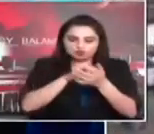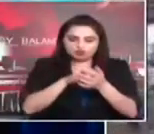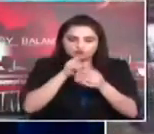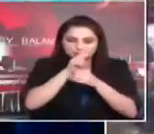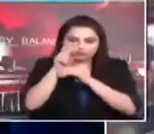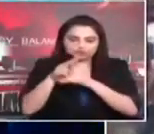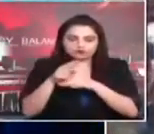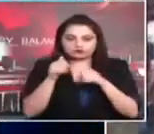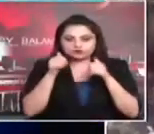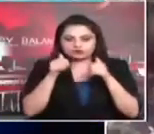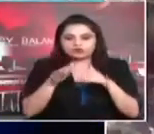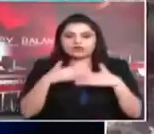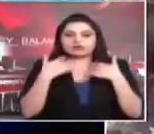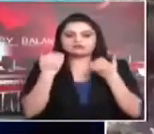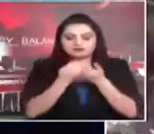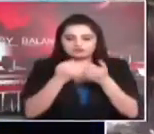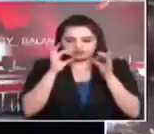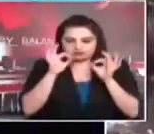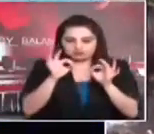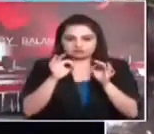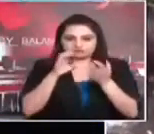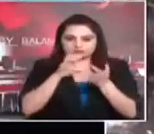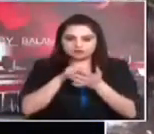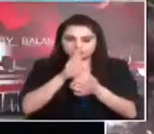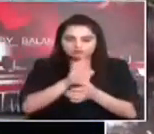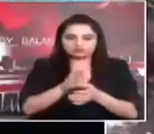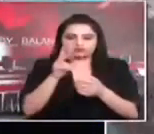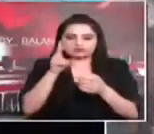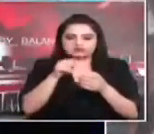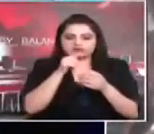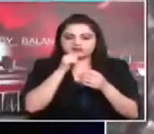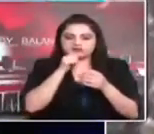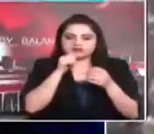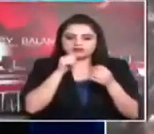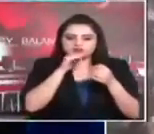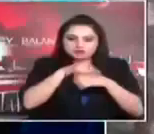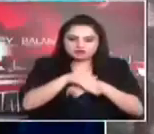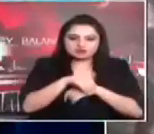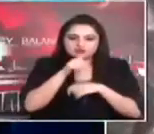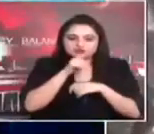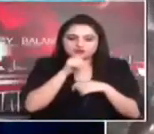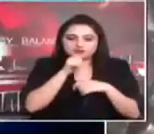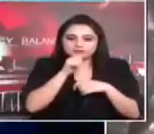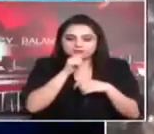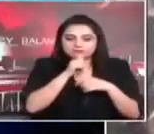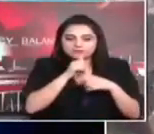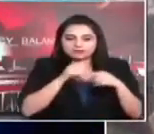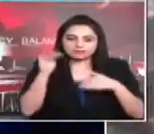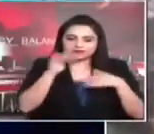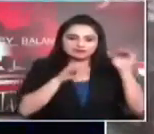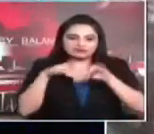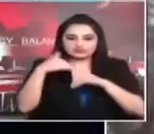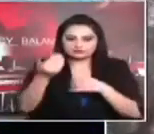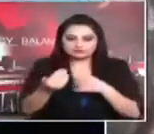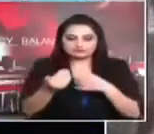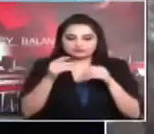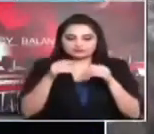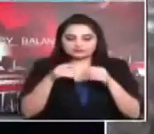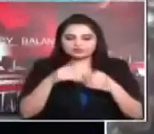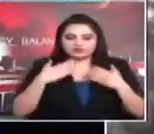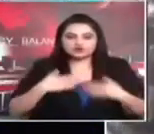प्राकृतिक सौन्दर्यता छ। तर झरनाको पानीमा रमाएपछि कपडा फेर्ने स्थान जस्ता भौतिक पूर्वाधार